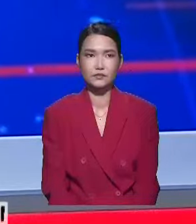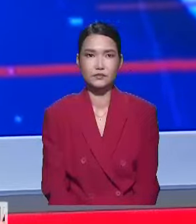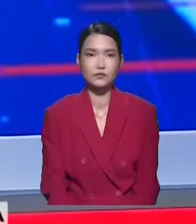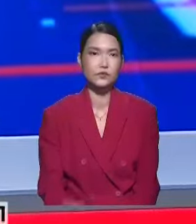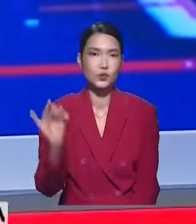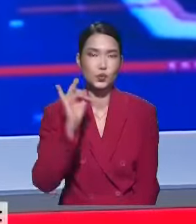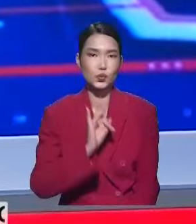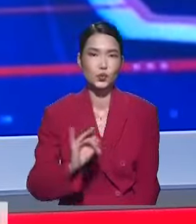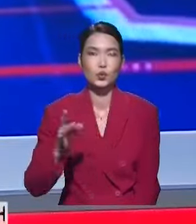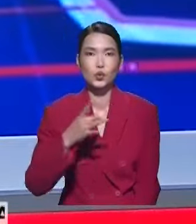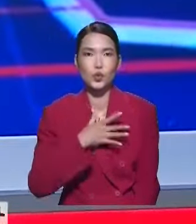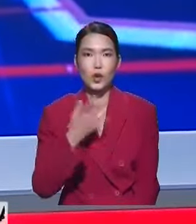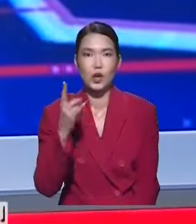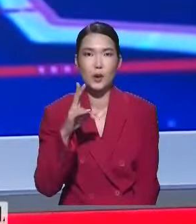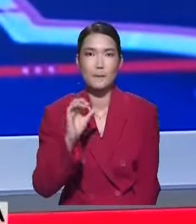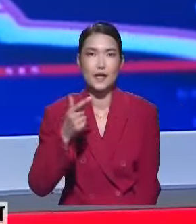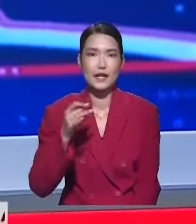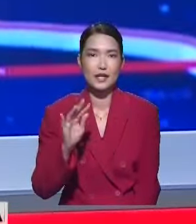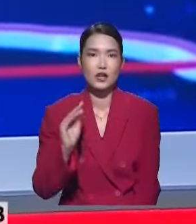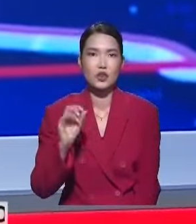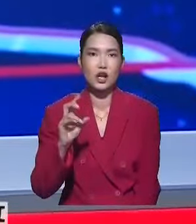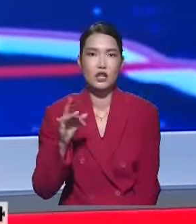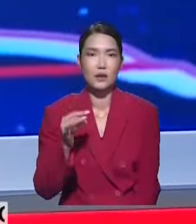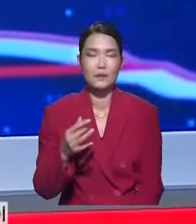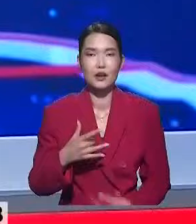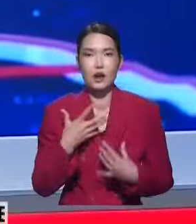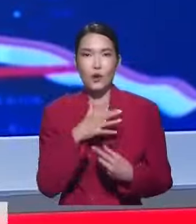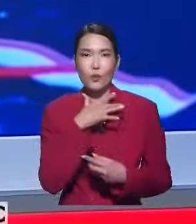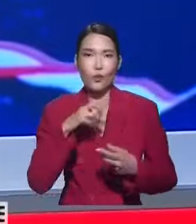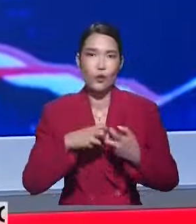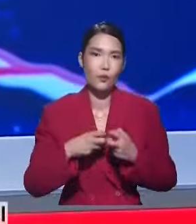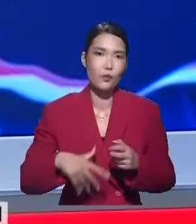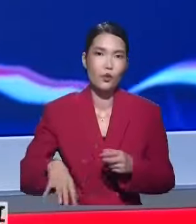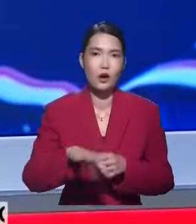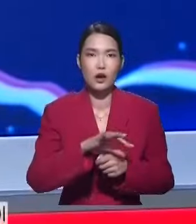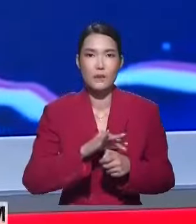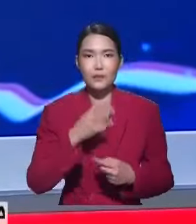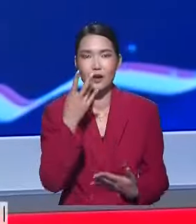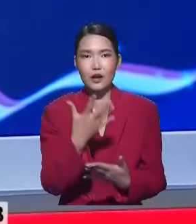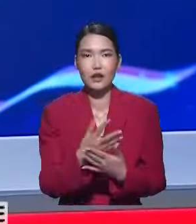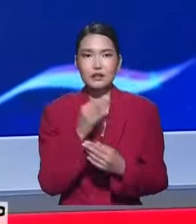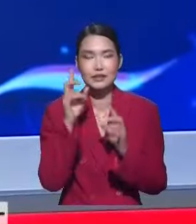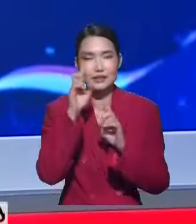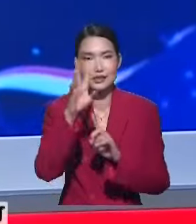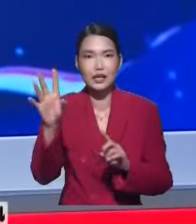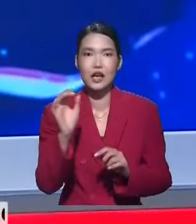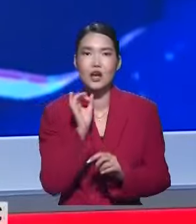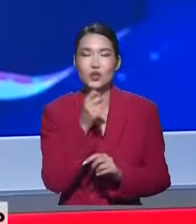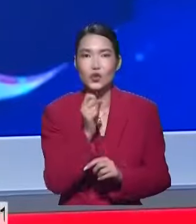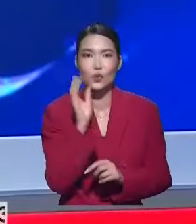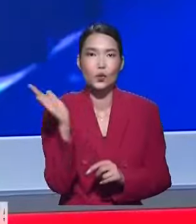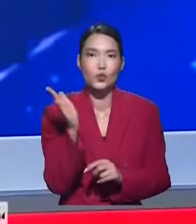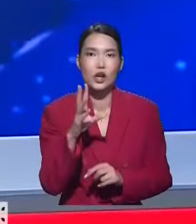История усыновленного бельгийцами Женибека обнажила многие проблемы нашего общества. Такое мнение выразила известная телеведущая и журналист